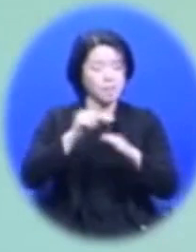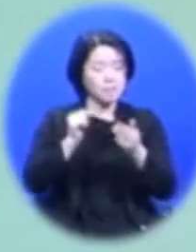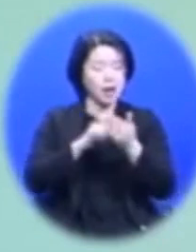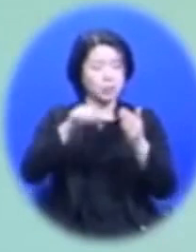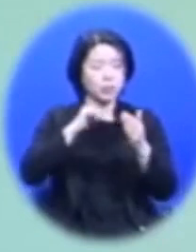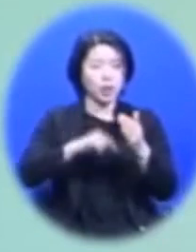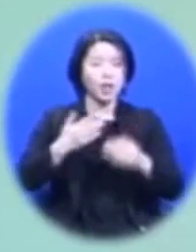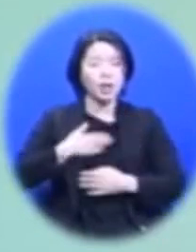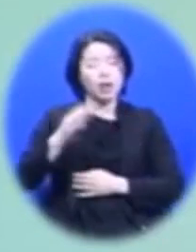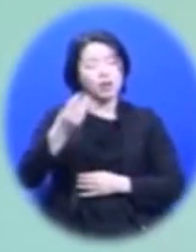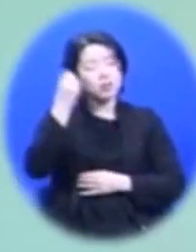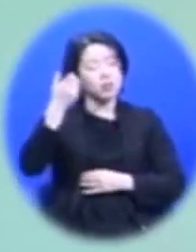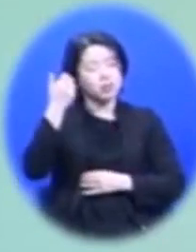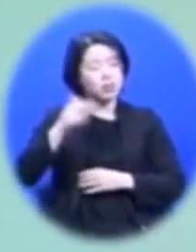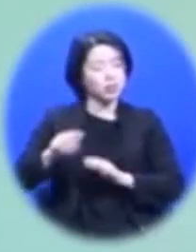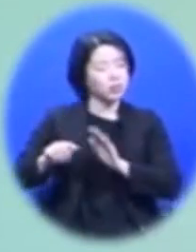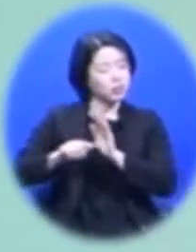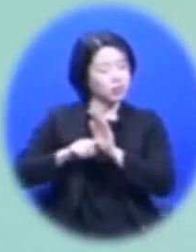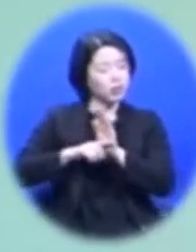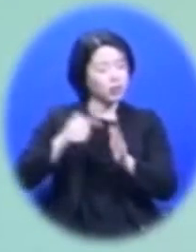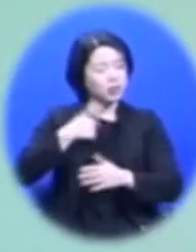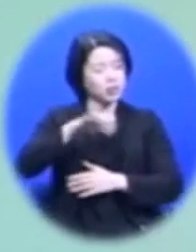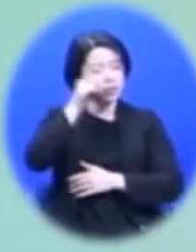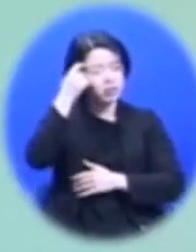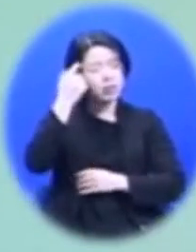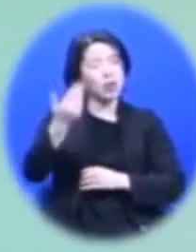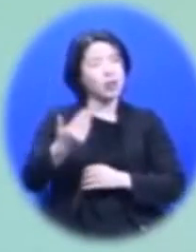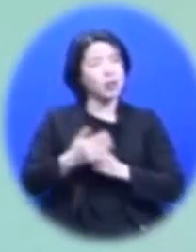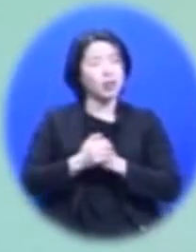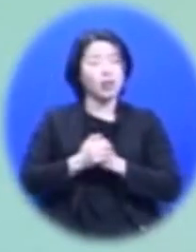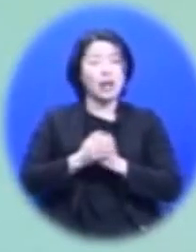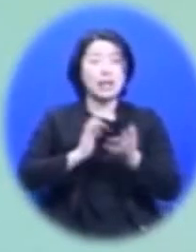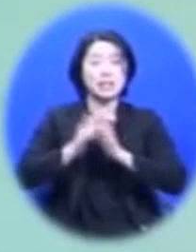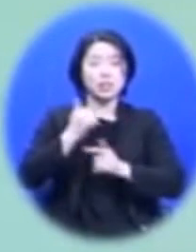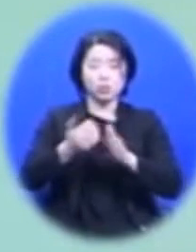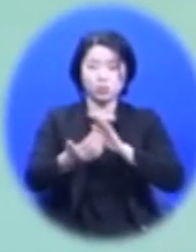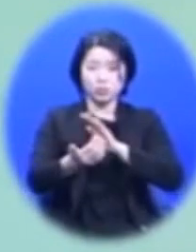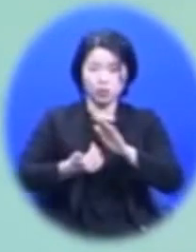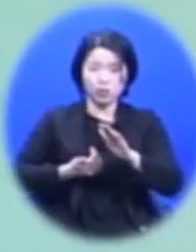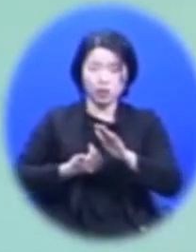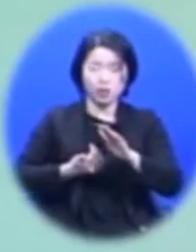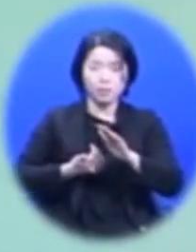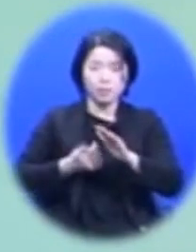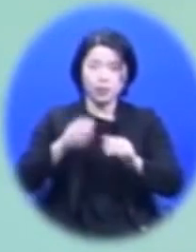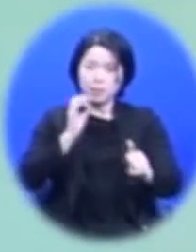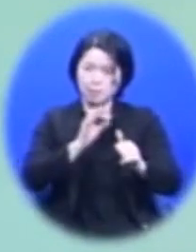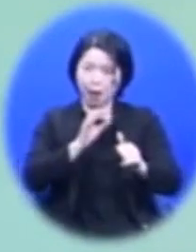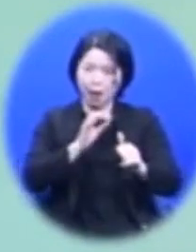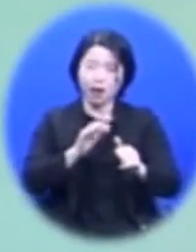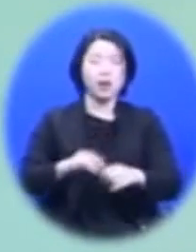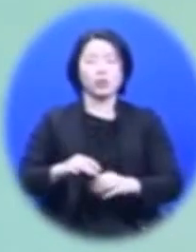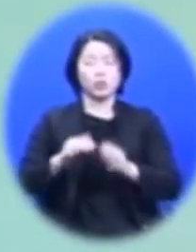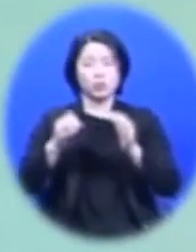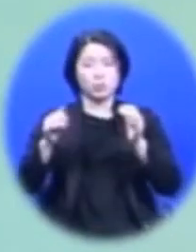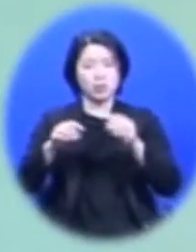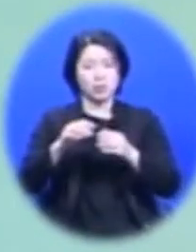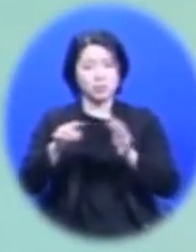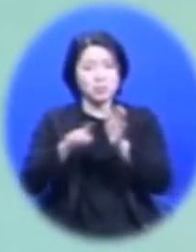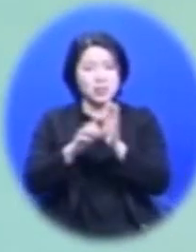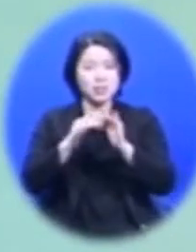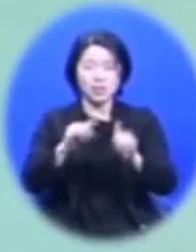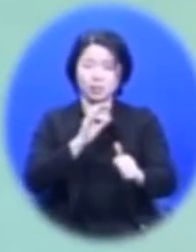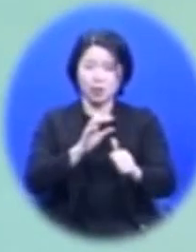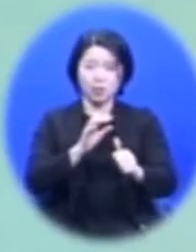성령을 거역했나 봐. 예수 믿기 전에 예수 믿는 사람, 핍박했던 사람. 분명히 성령